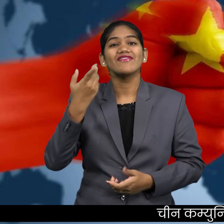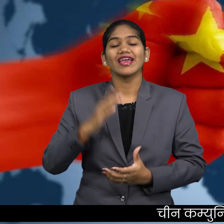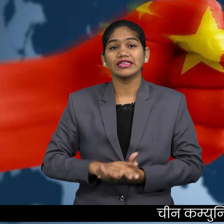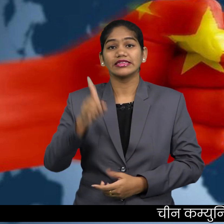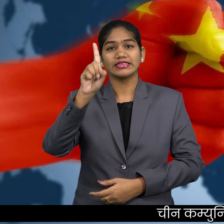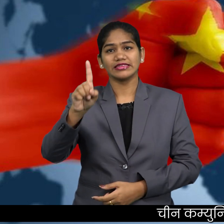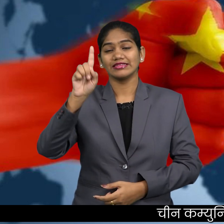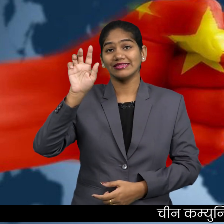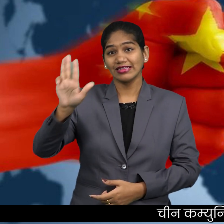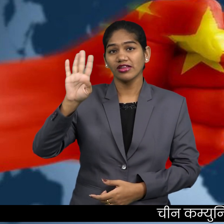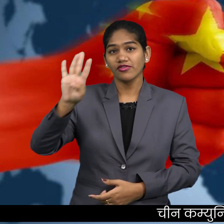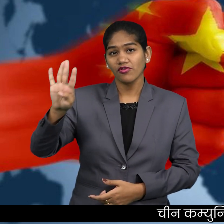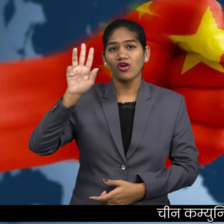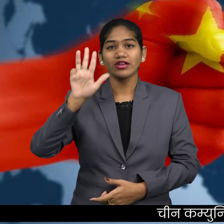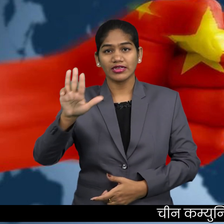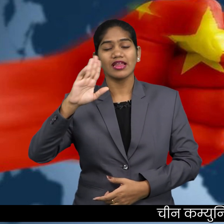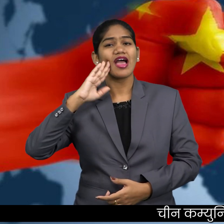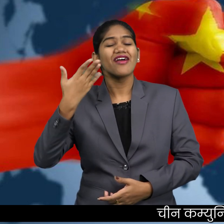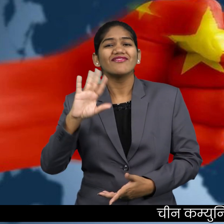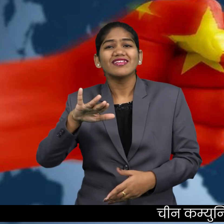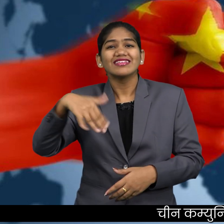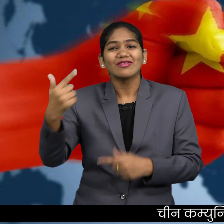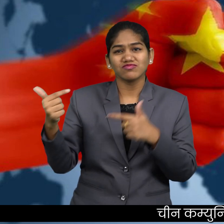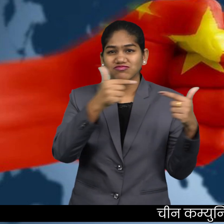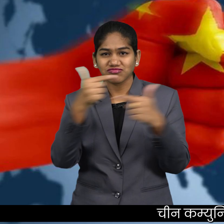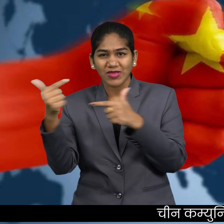चीन कम्युनिस्ट प्रजासत्ताक बनला.